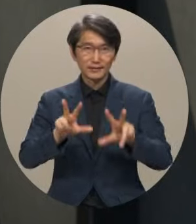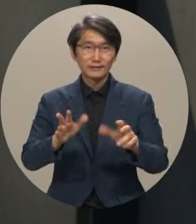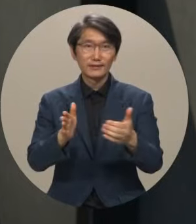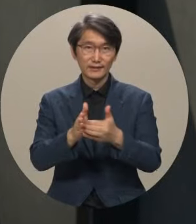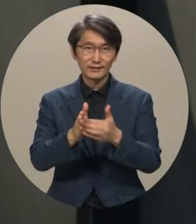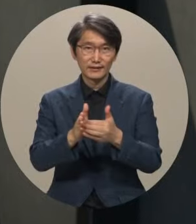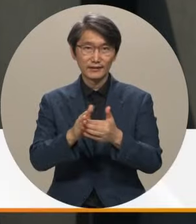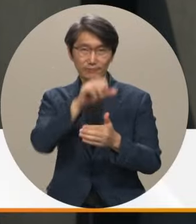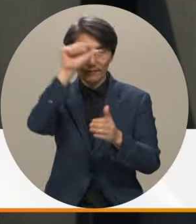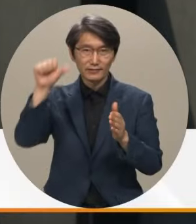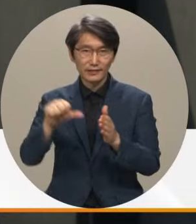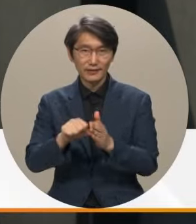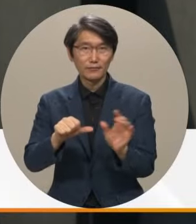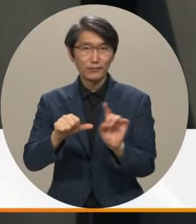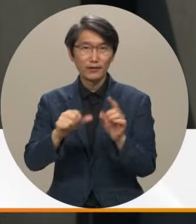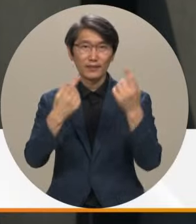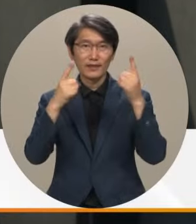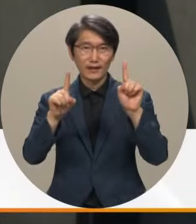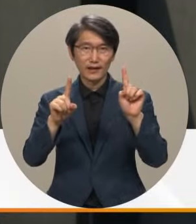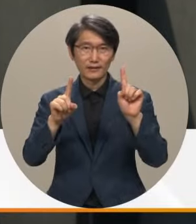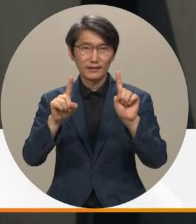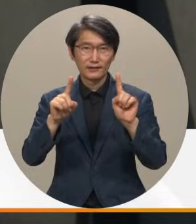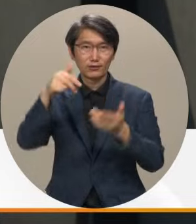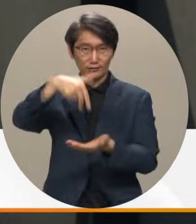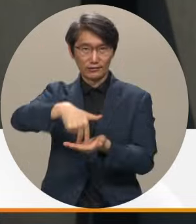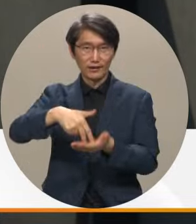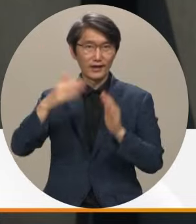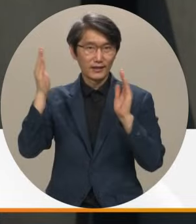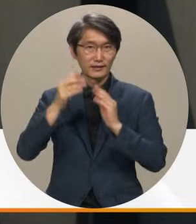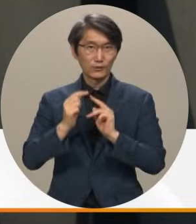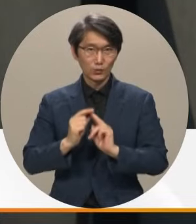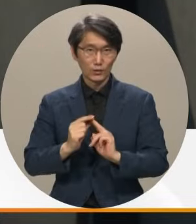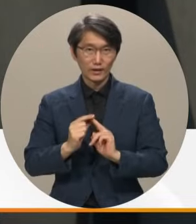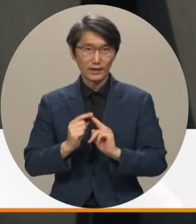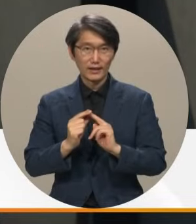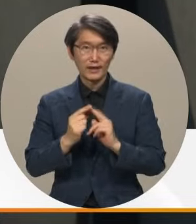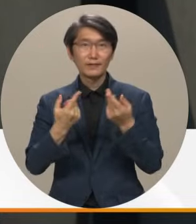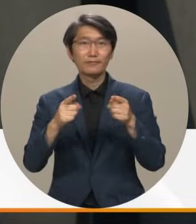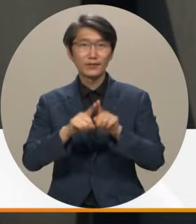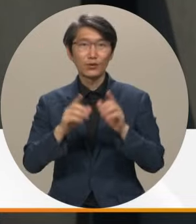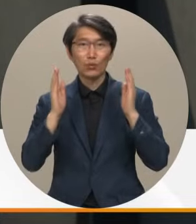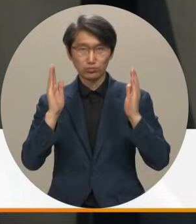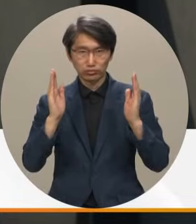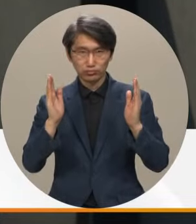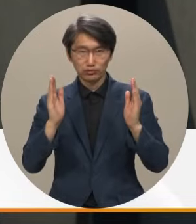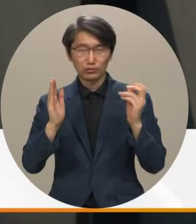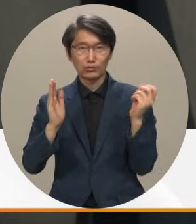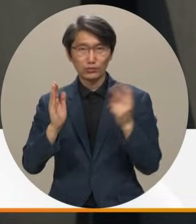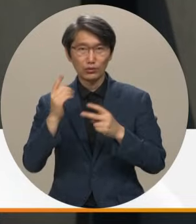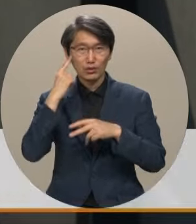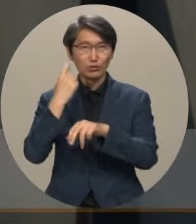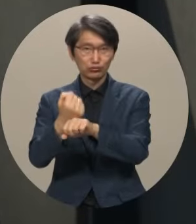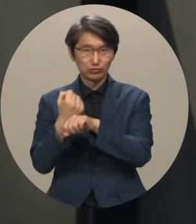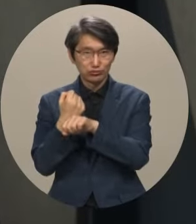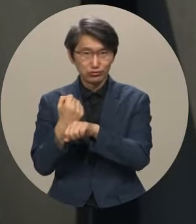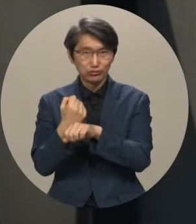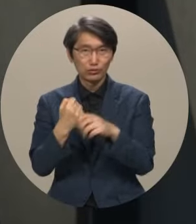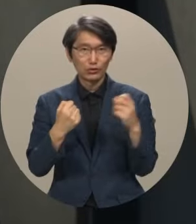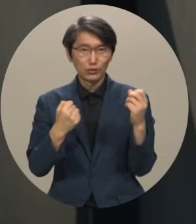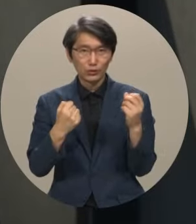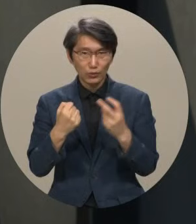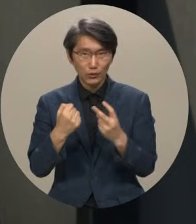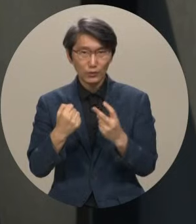지금까지 평생을 대학 강단에서 우리 학생들과 함께 공부하고 또 연구하고